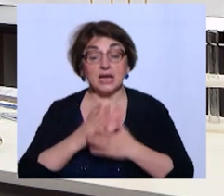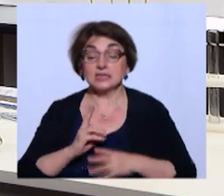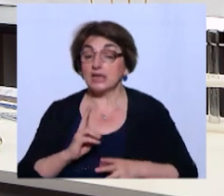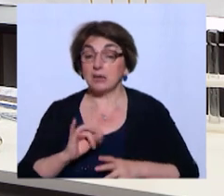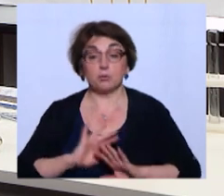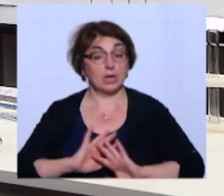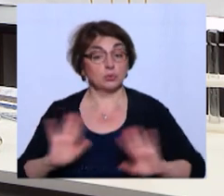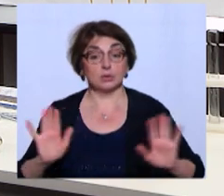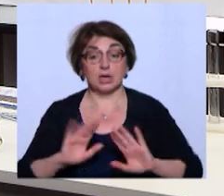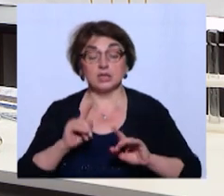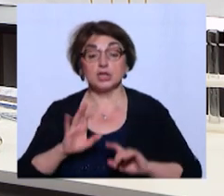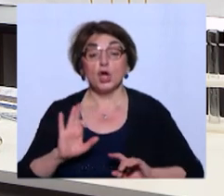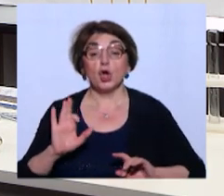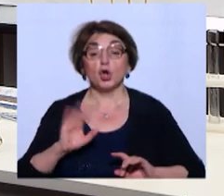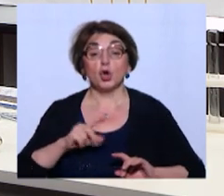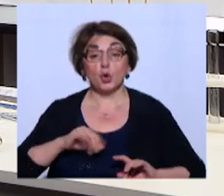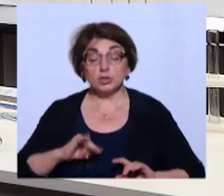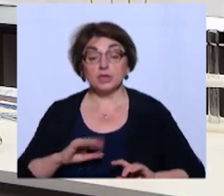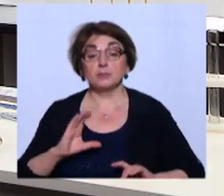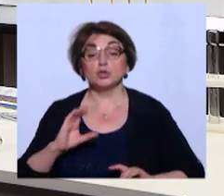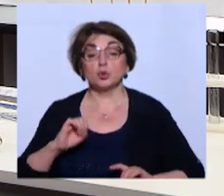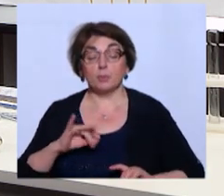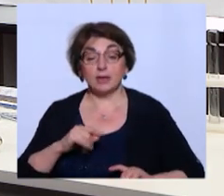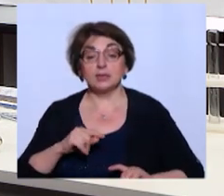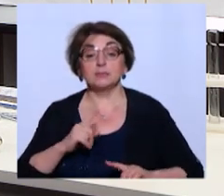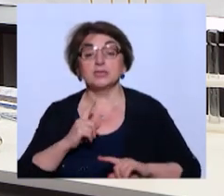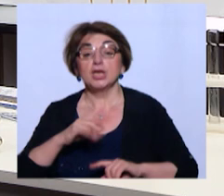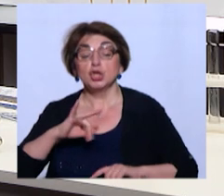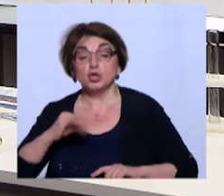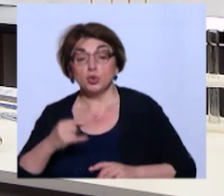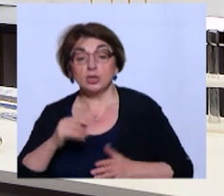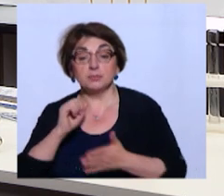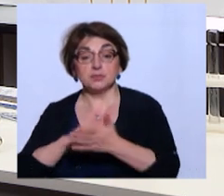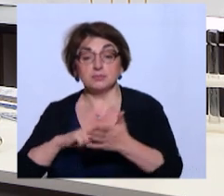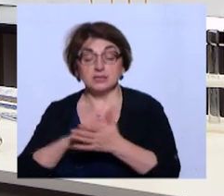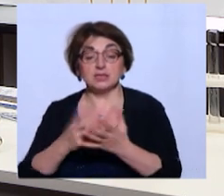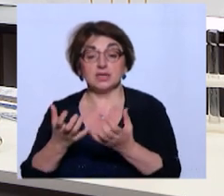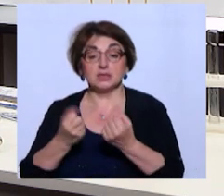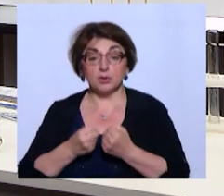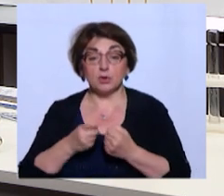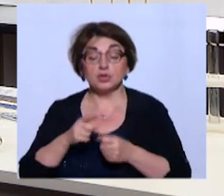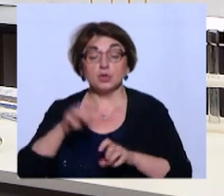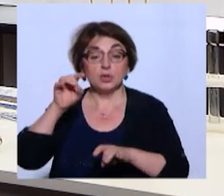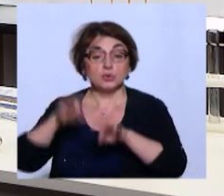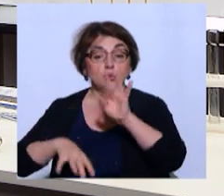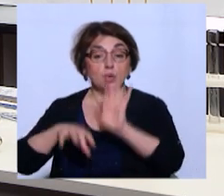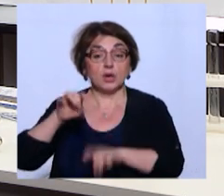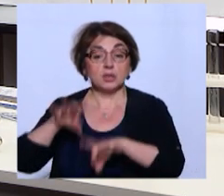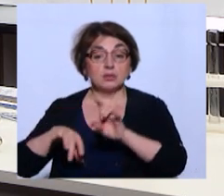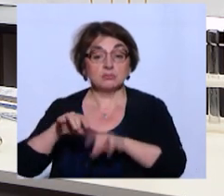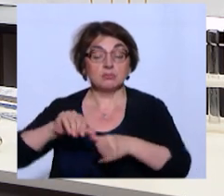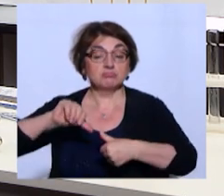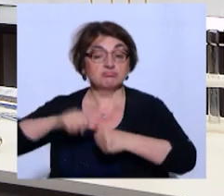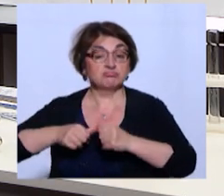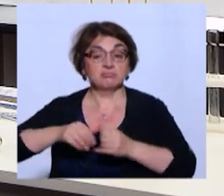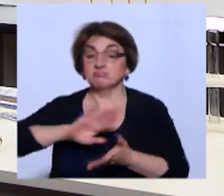ის არის ქლორიდების, სულფატების იონებით გამოწვეული და ამიტომაც გახურებით, უბრალოდ დუღებით წყლის მუდმივ სიხშირეს